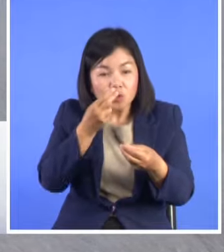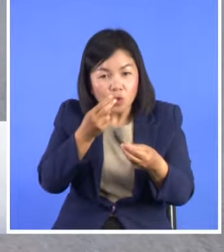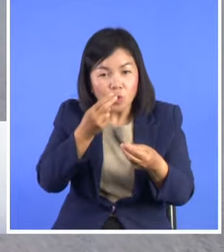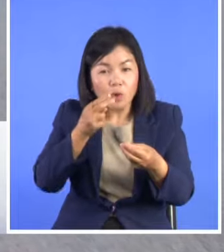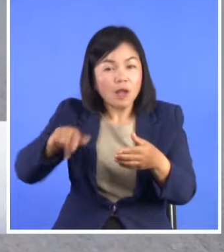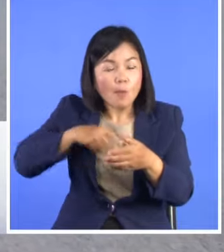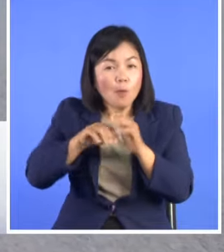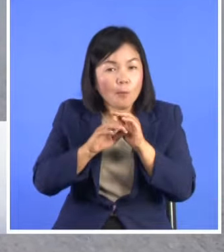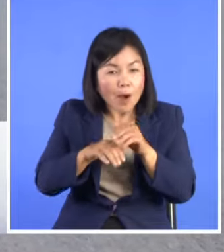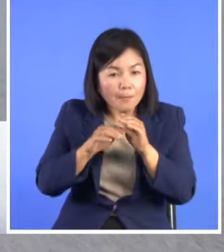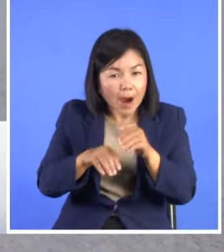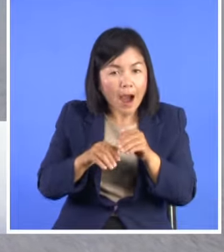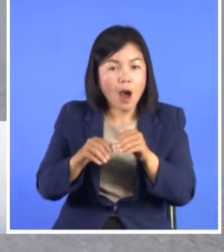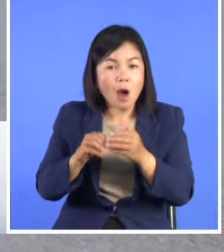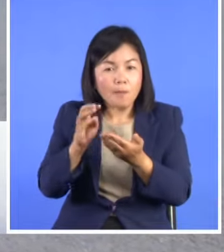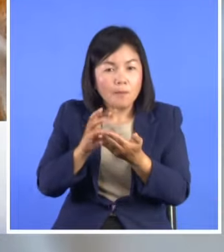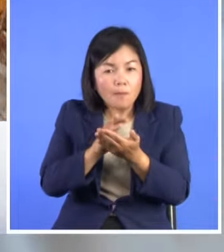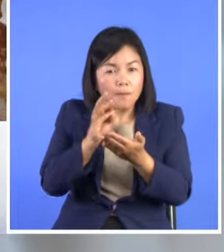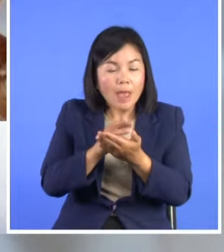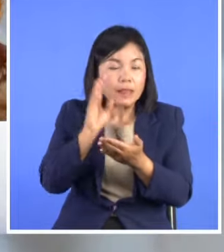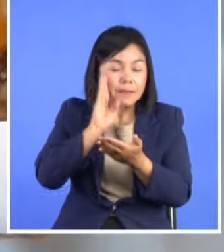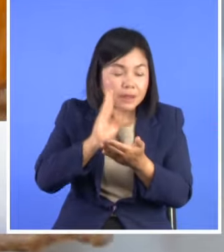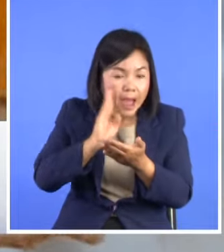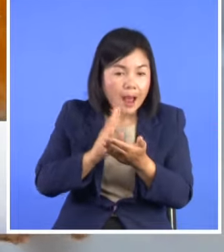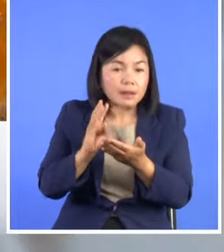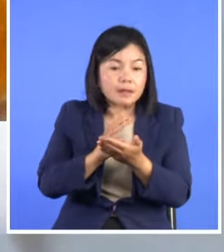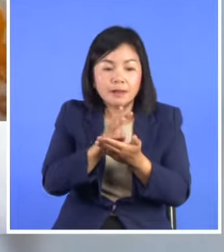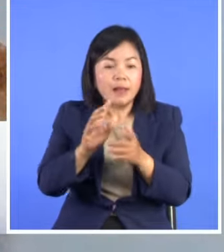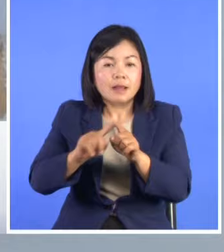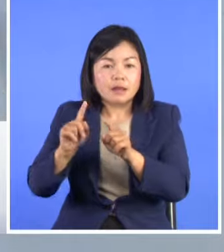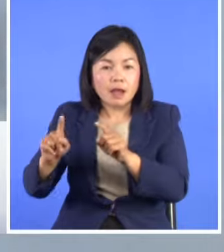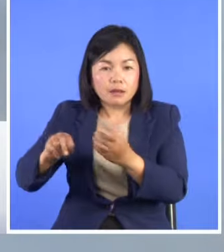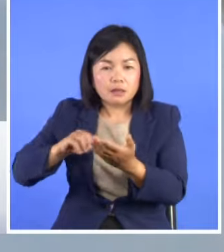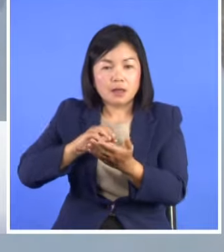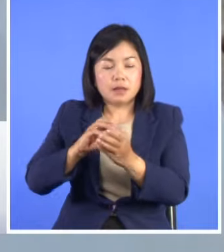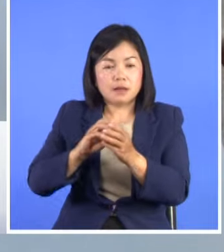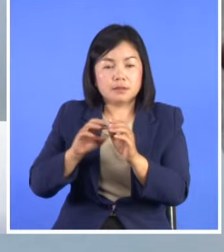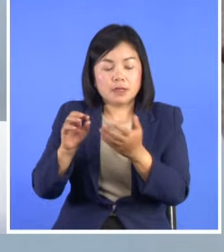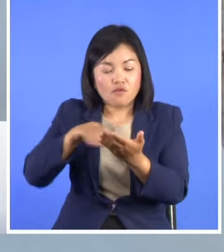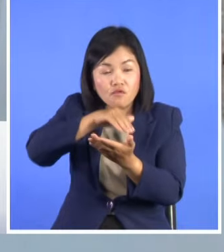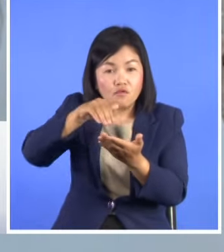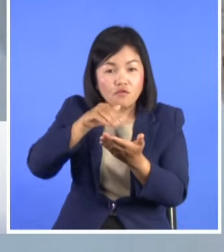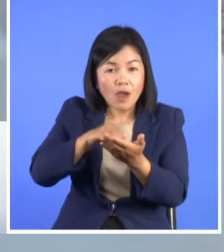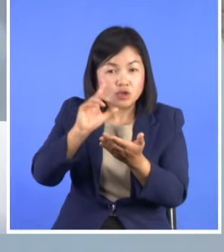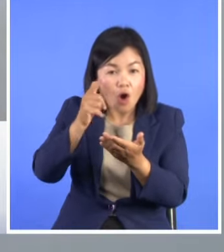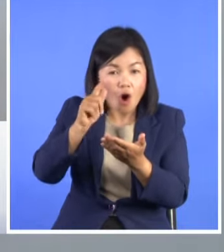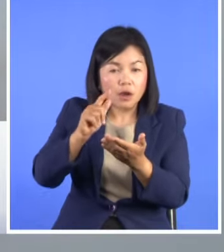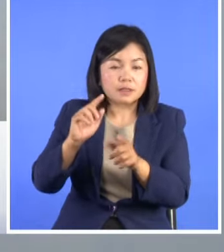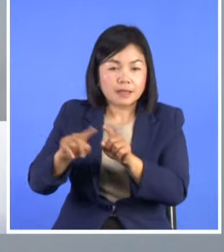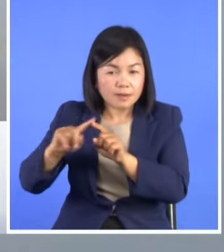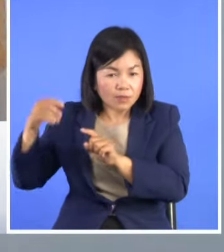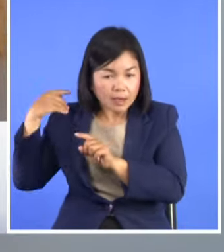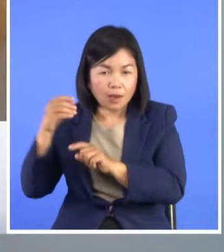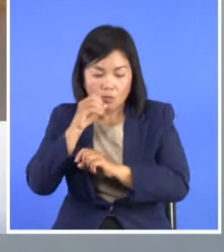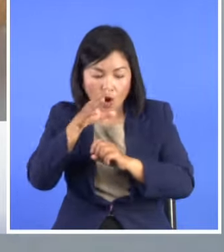ไส้มะพร้าวแก้วลูกเกดกล้วยอบน้ำผึ้งฝอยทองไส้เค็มอะไรแบบนี้นะเต็มไปหมดเลยชิ้นละ10บาทเหมือนกันคุณจิ๋มบอกว่าตัวเองเนี่ยเป็น